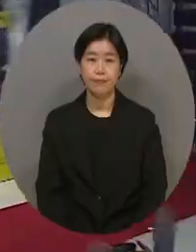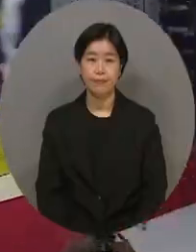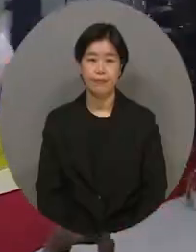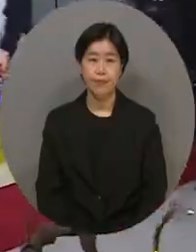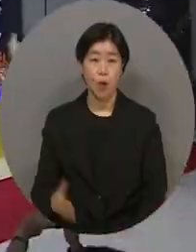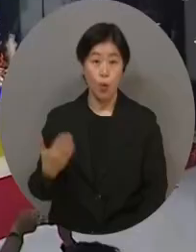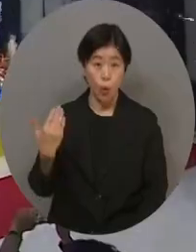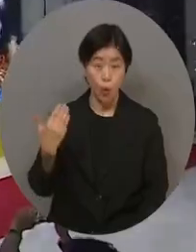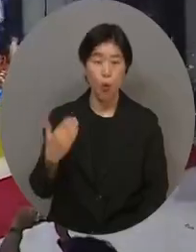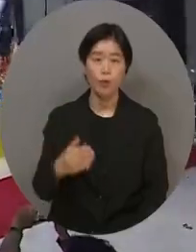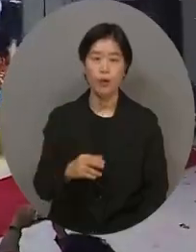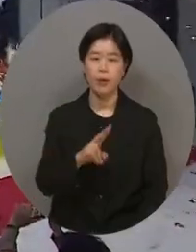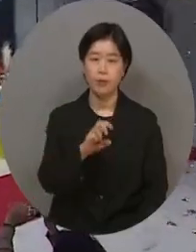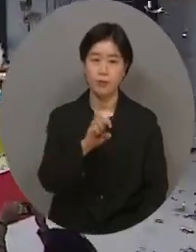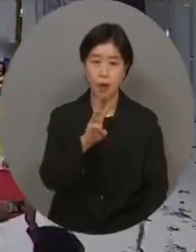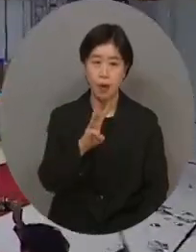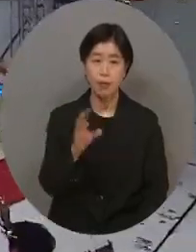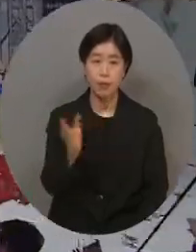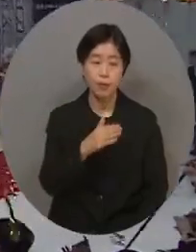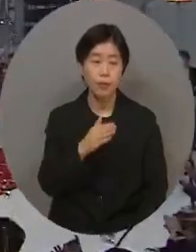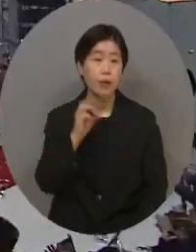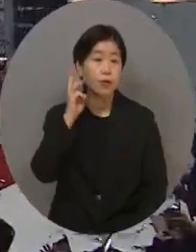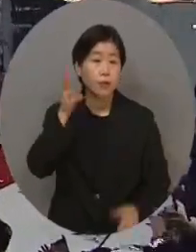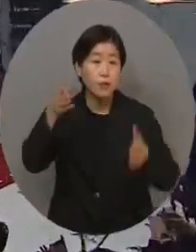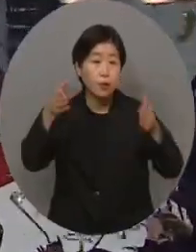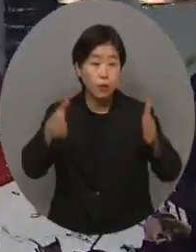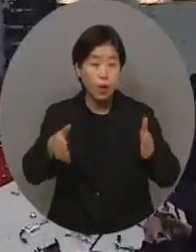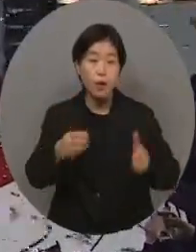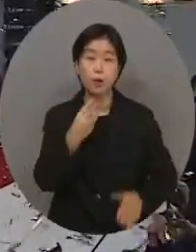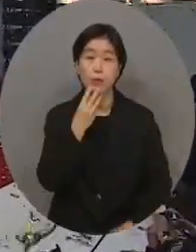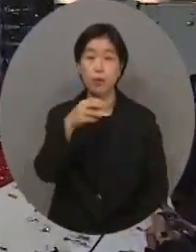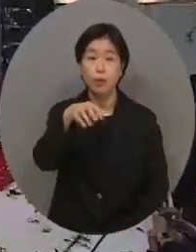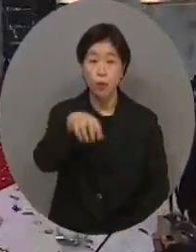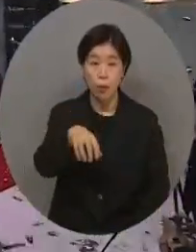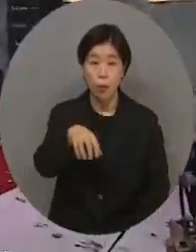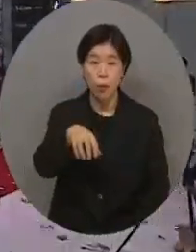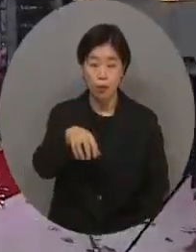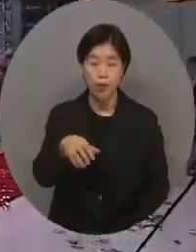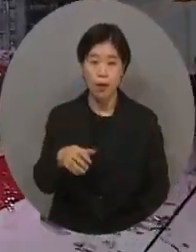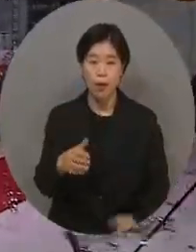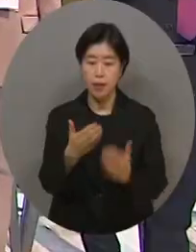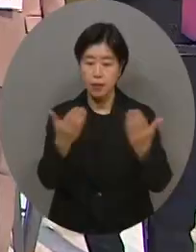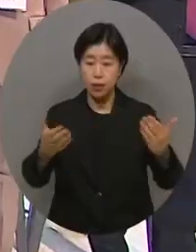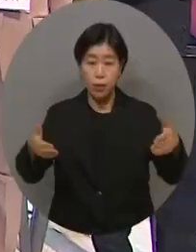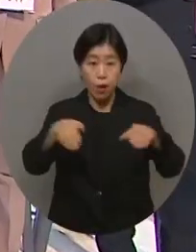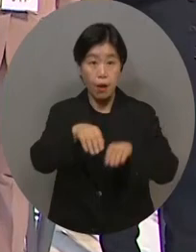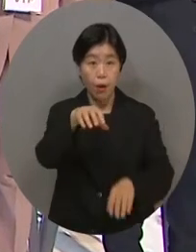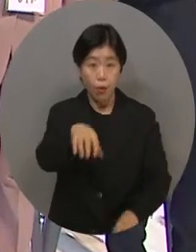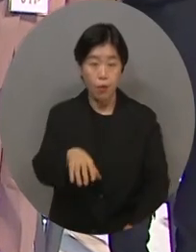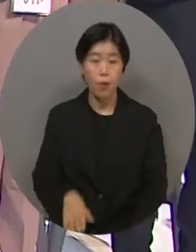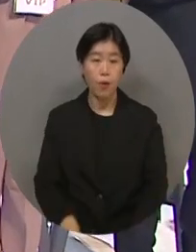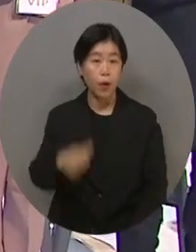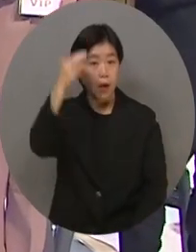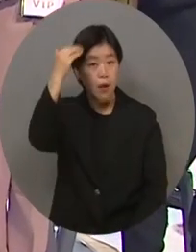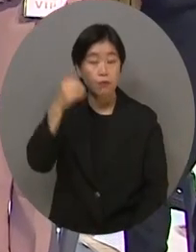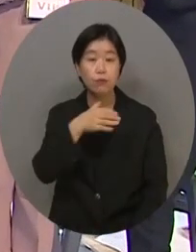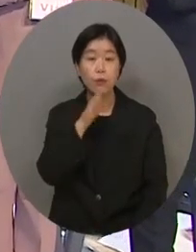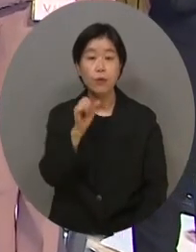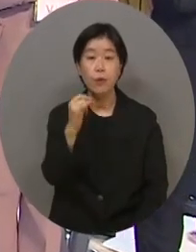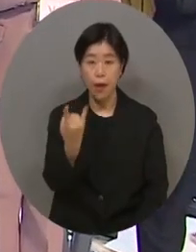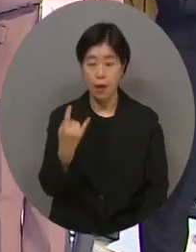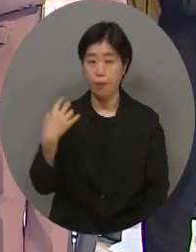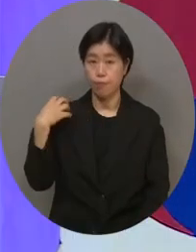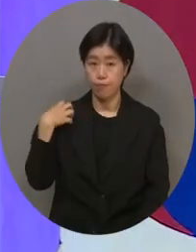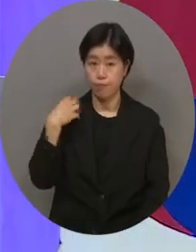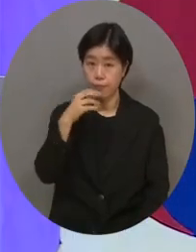지난 23일부터 3일간 서울시 대치동 세택 제123 전시관에서 대한노인회가 주최하는